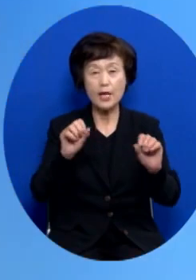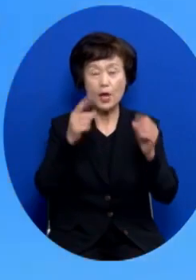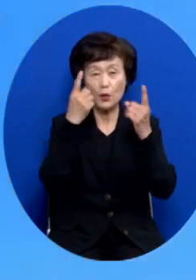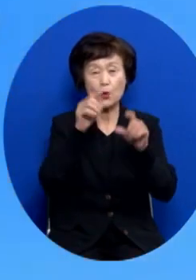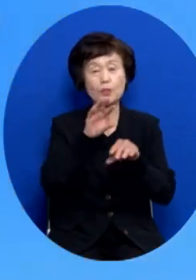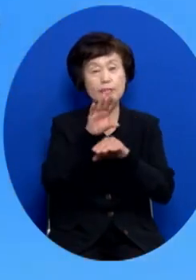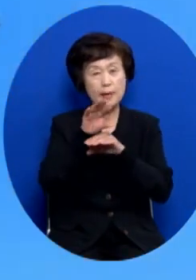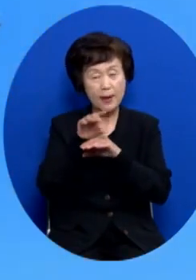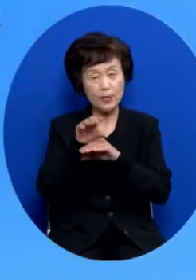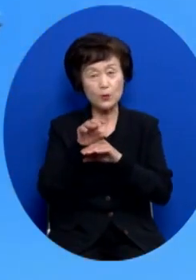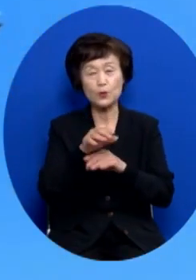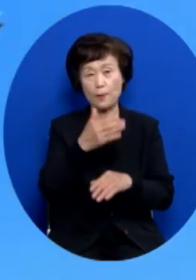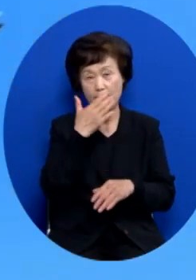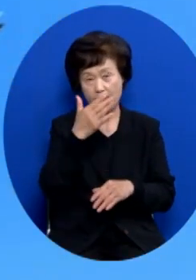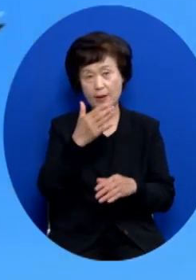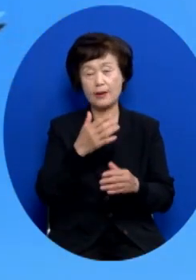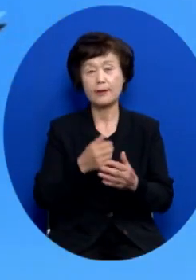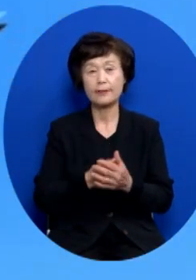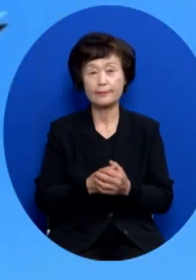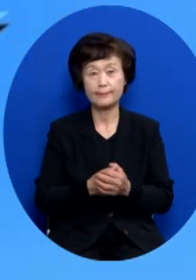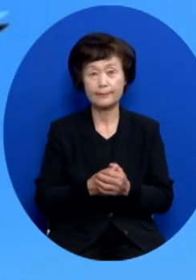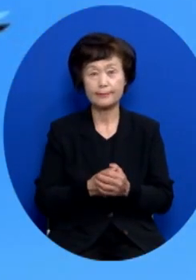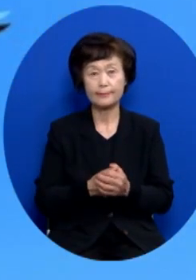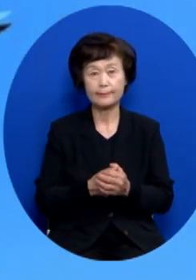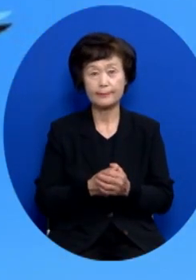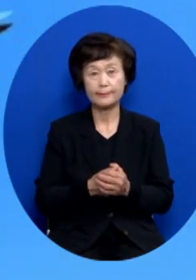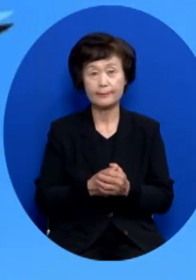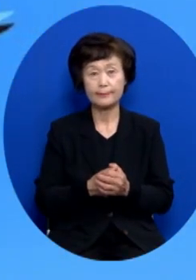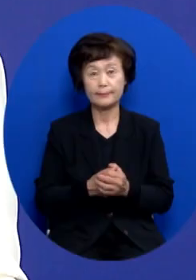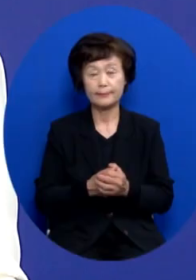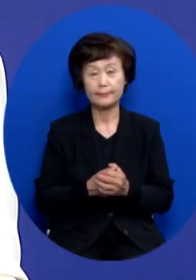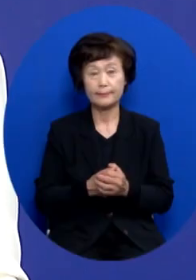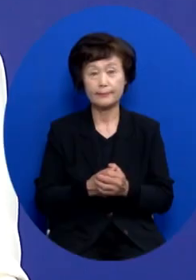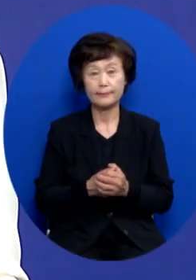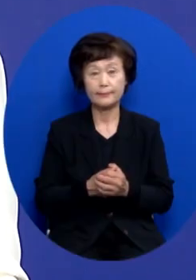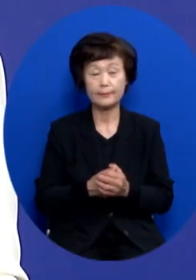예정입니다. CTS 뉴스 장현수입니다.